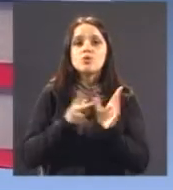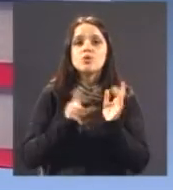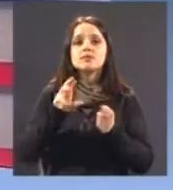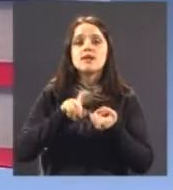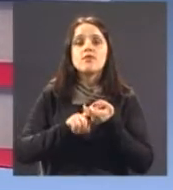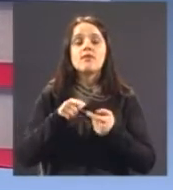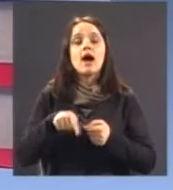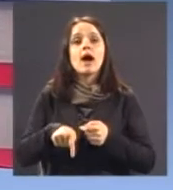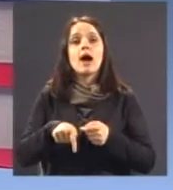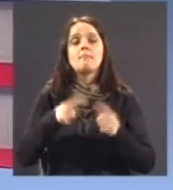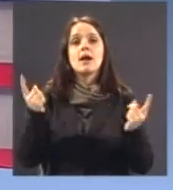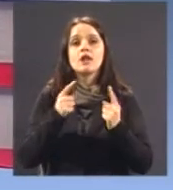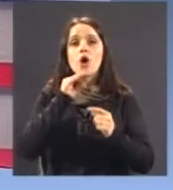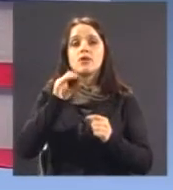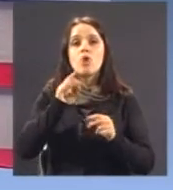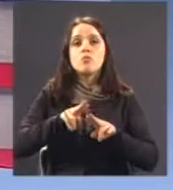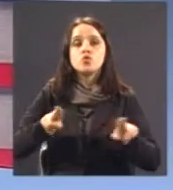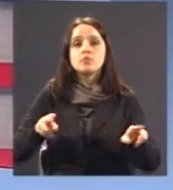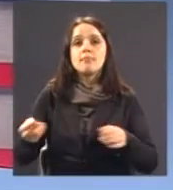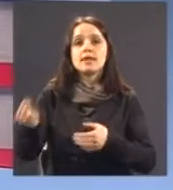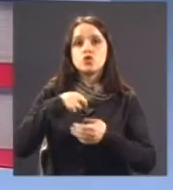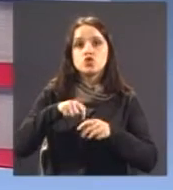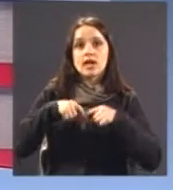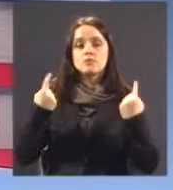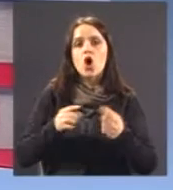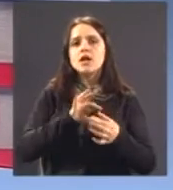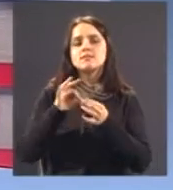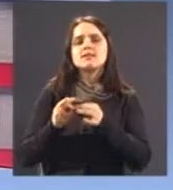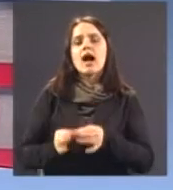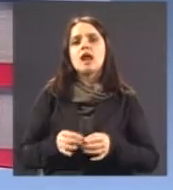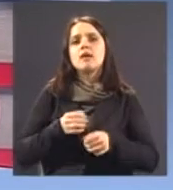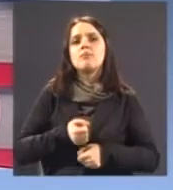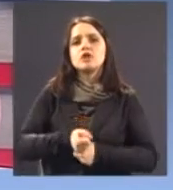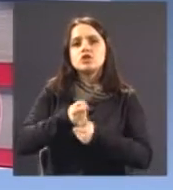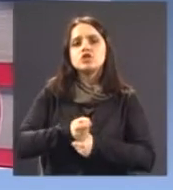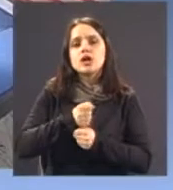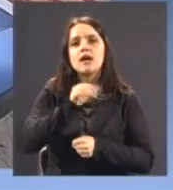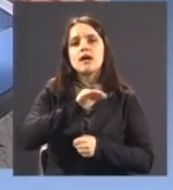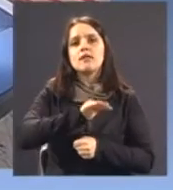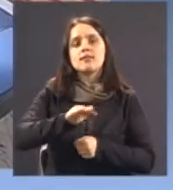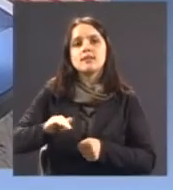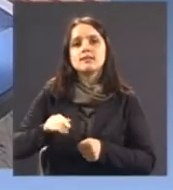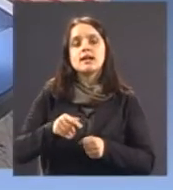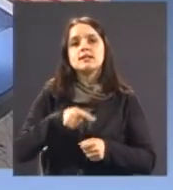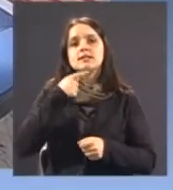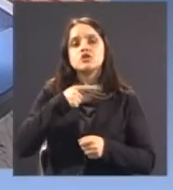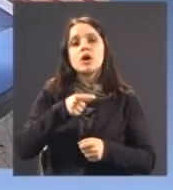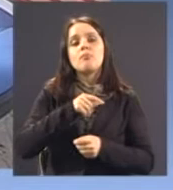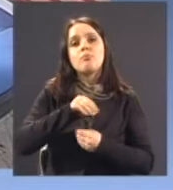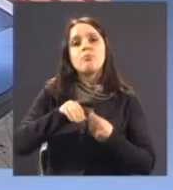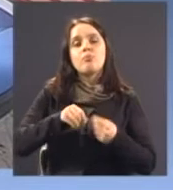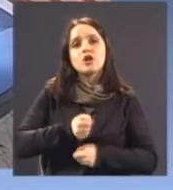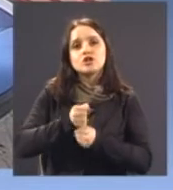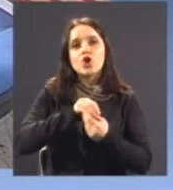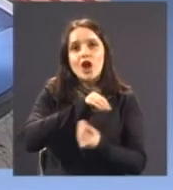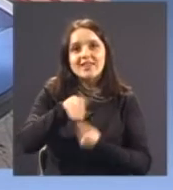o mogućnostima, pridružite nam se, osim stalnog isticanja podrške djeci, ističe i podršku roditeljima. Koliko vi